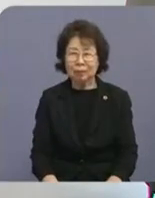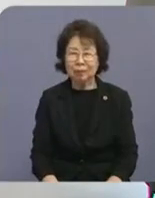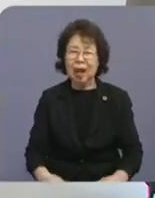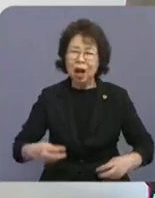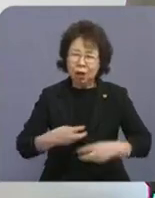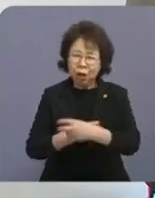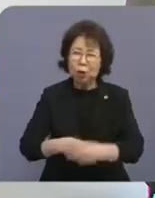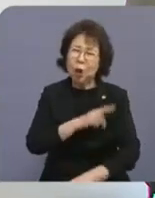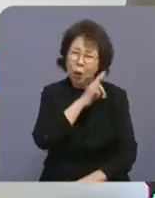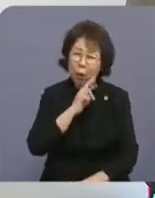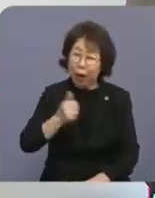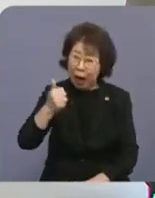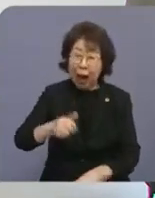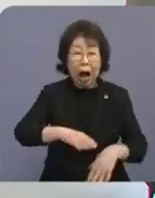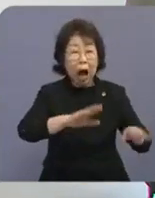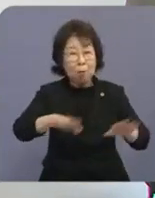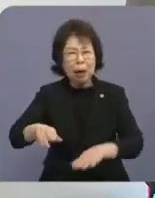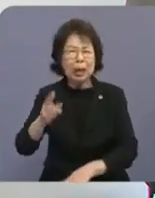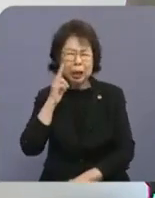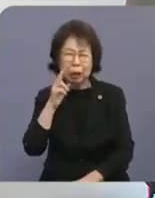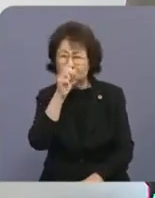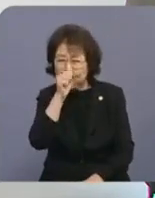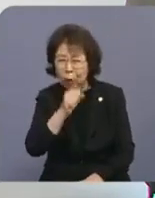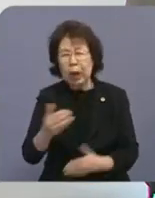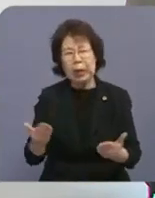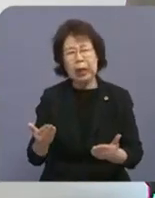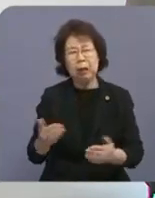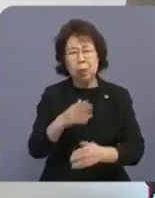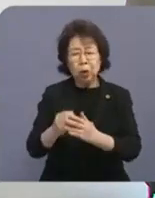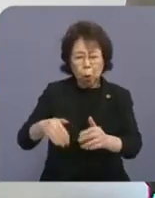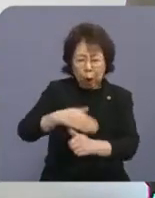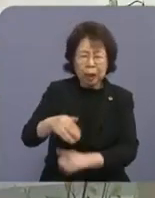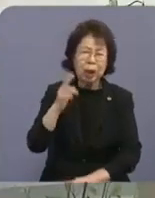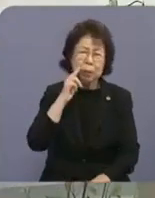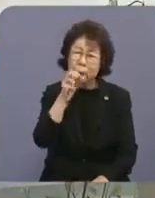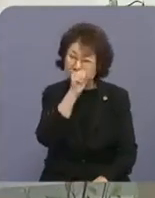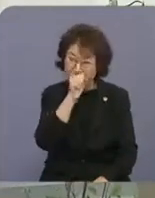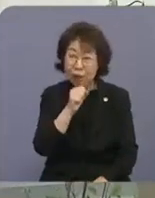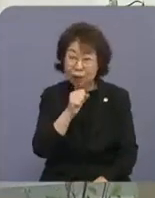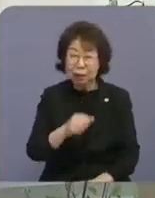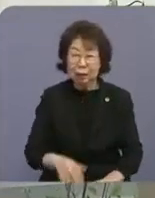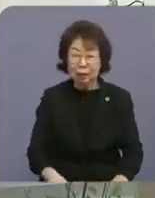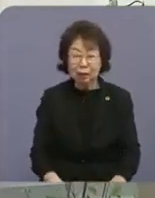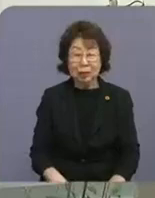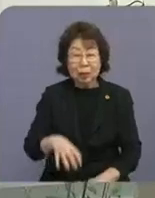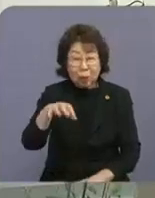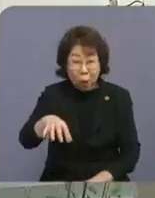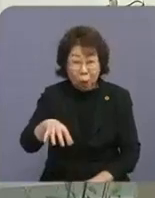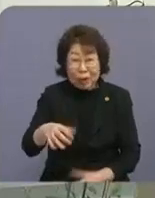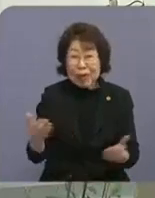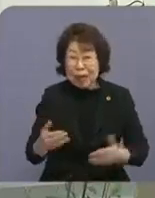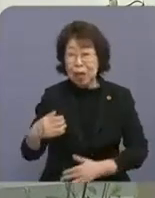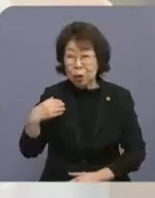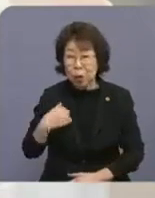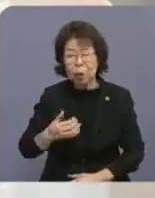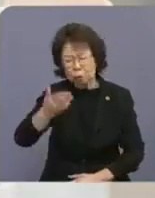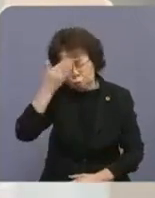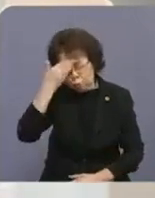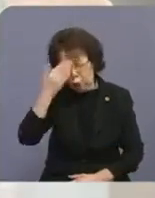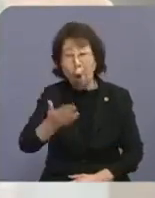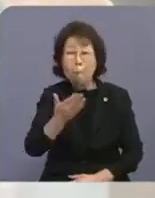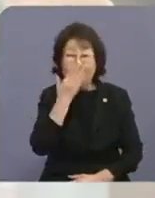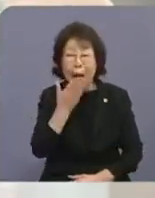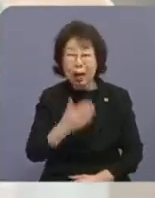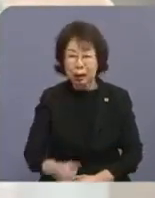편리하면서 와서 이제 바다도 있고 그러면서 또 약간 일하기에는 이제 환경이 최적화되어 있잖아요. 거점센터 업무 공간은 무료로 활용이